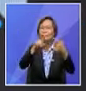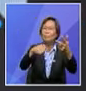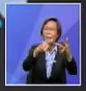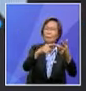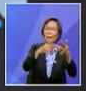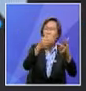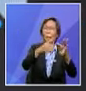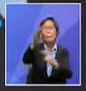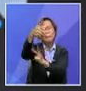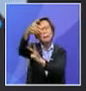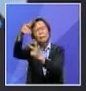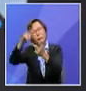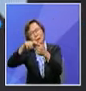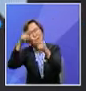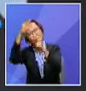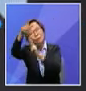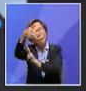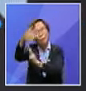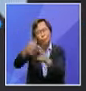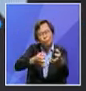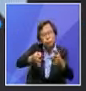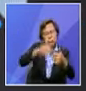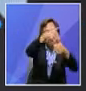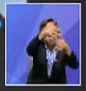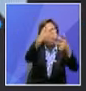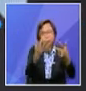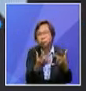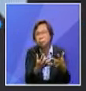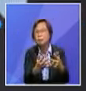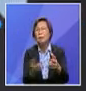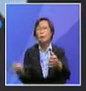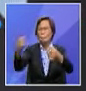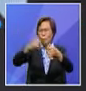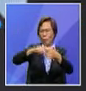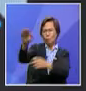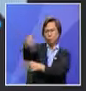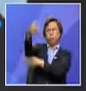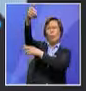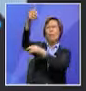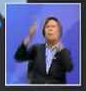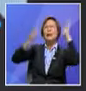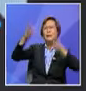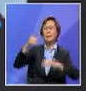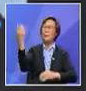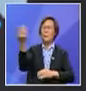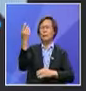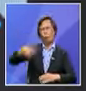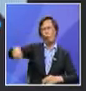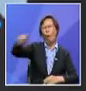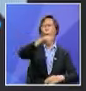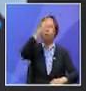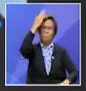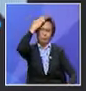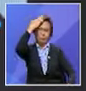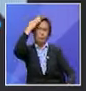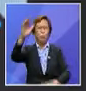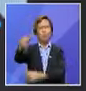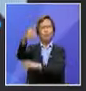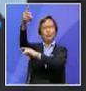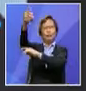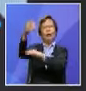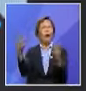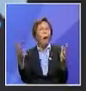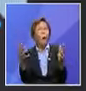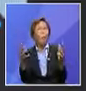tentang bendera-bendera lah. Ya. Ya. Misalnya soal Jalur Gemilang, lazimnya orang tahu bendera itu